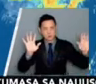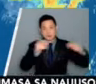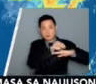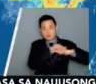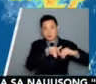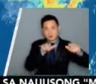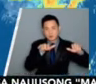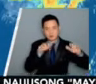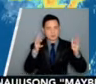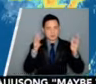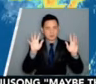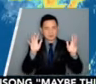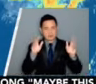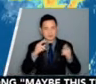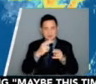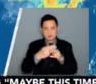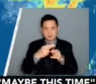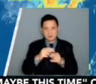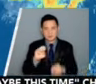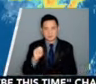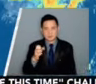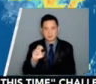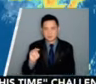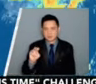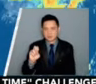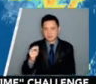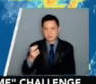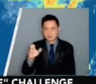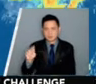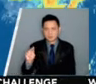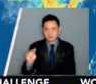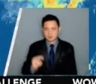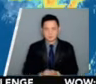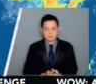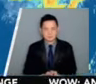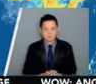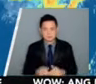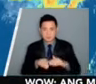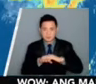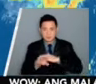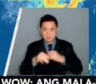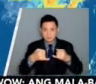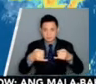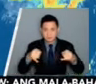name na Shanshan. Mababa ang tsansa ng nasabing bagyo na pumasok sa PAR.